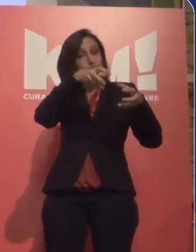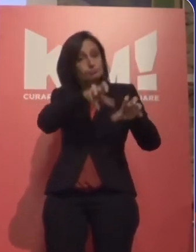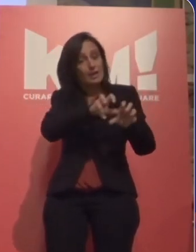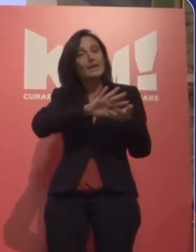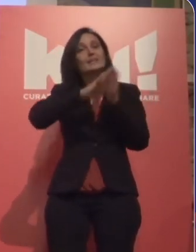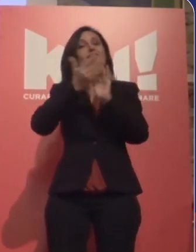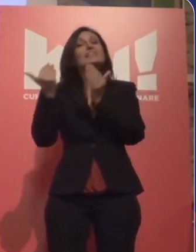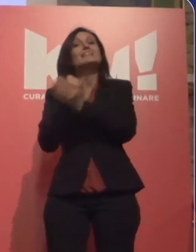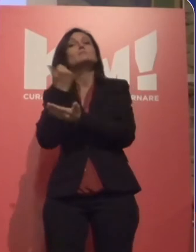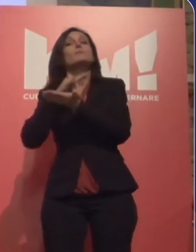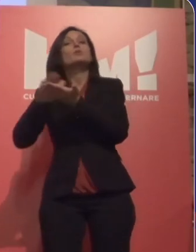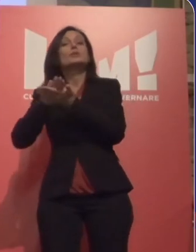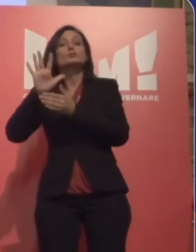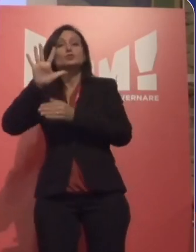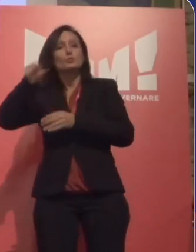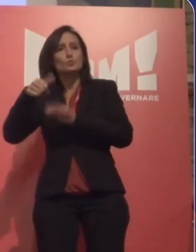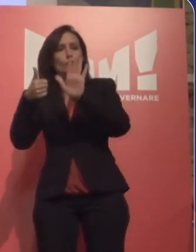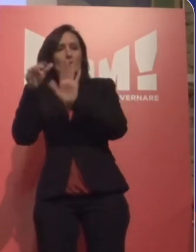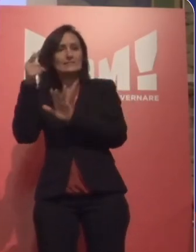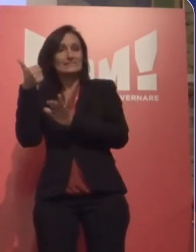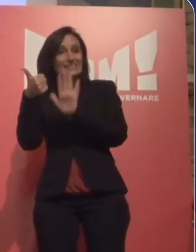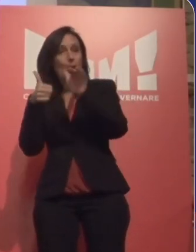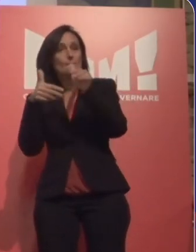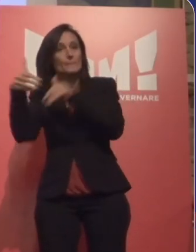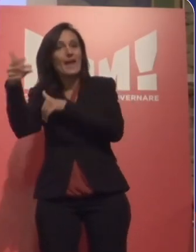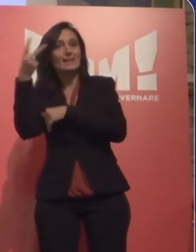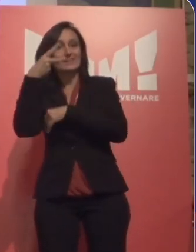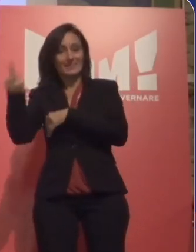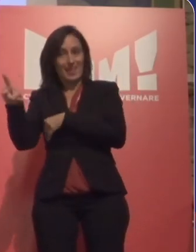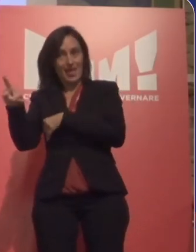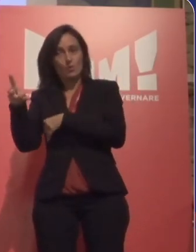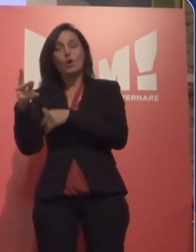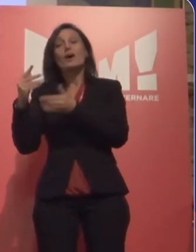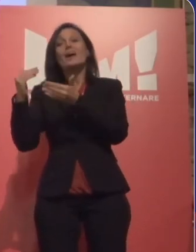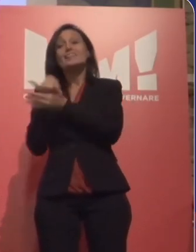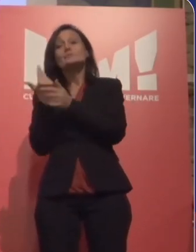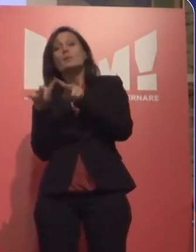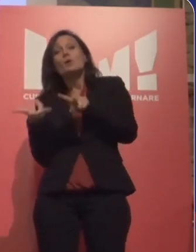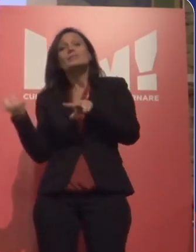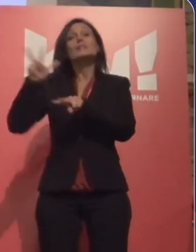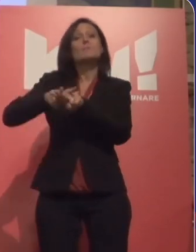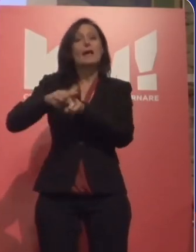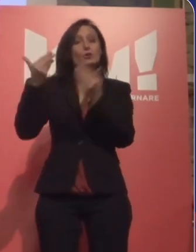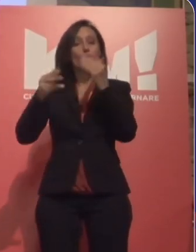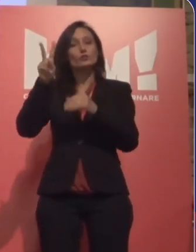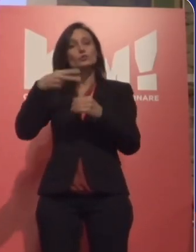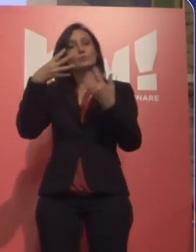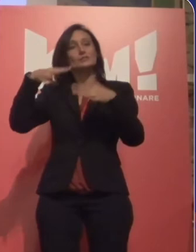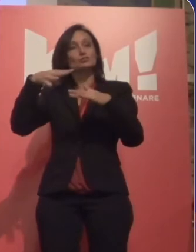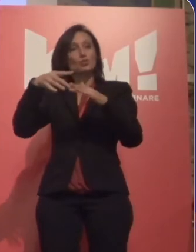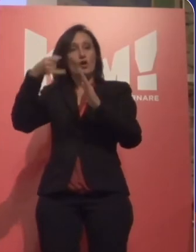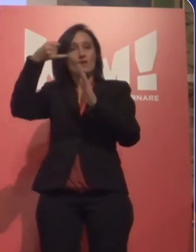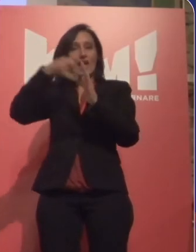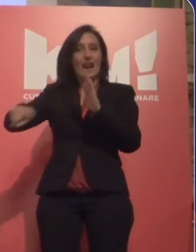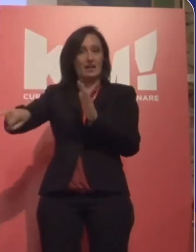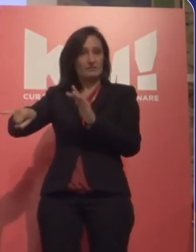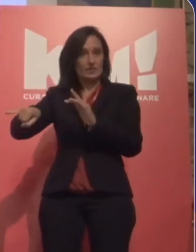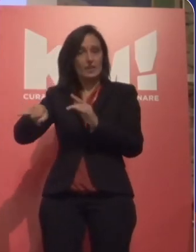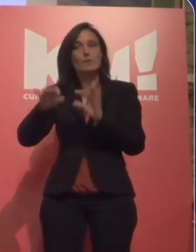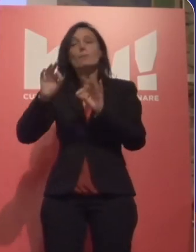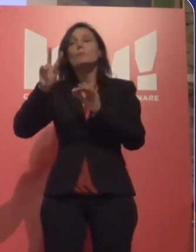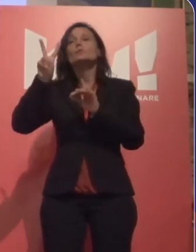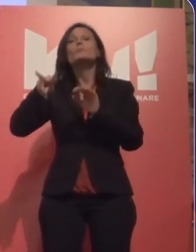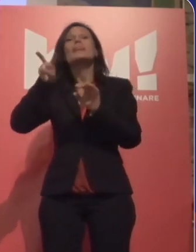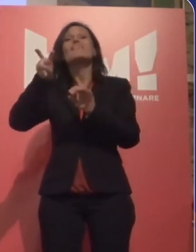euro con un tasso del risparmio triplicato rispetto alla fine del 2019 e che nel primo semestre 2020 le famiglie italiane